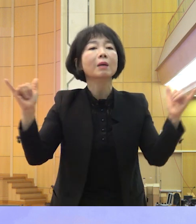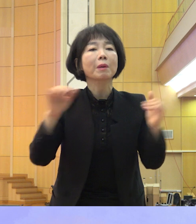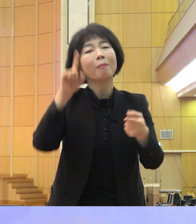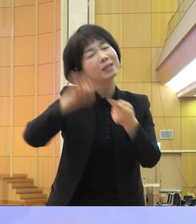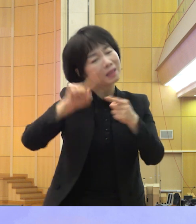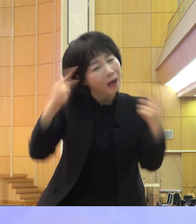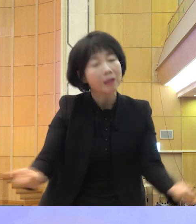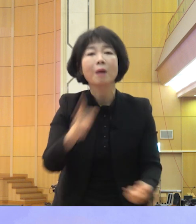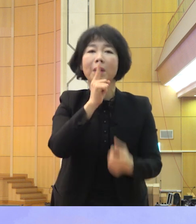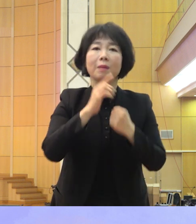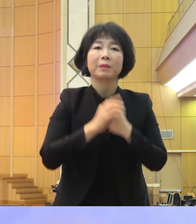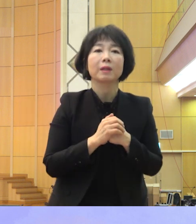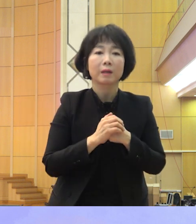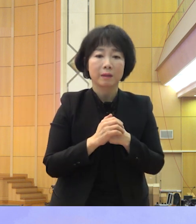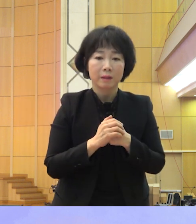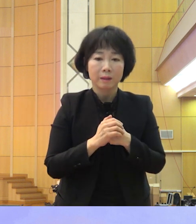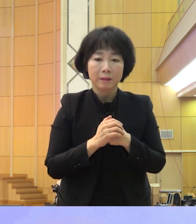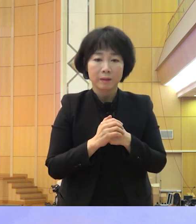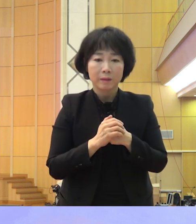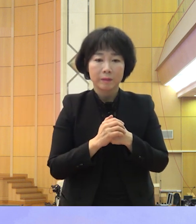수 없다라고 말하는 것이에요.